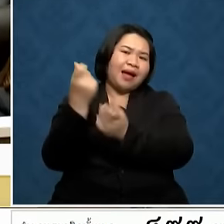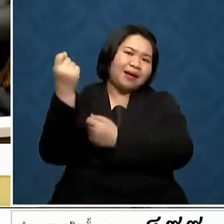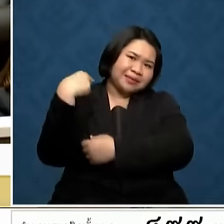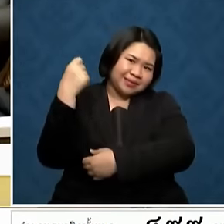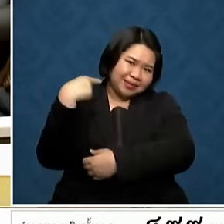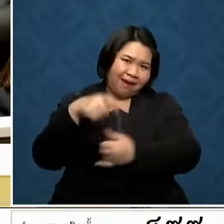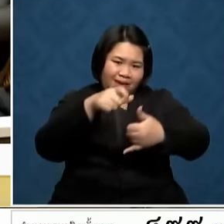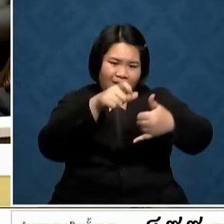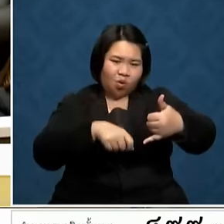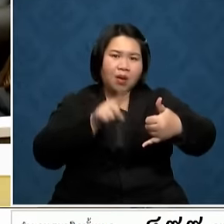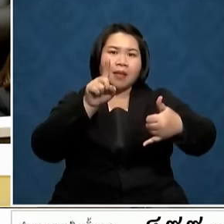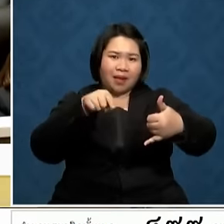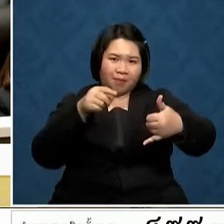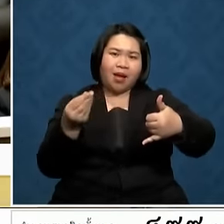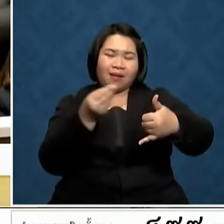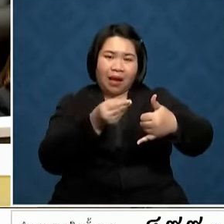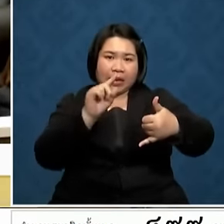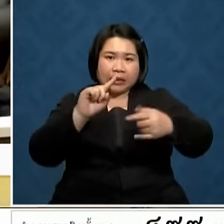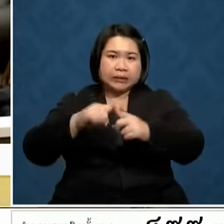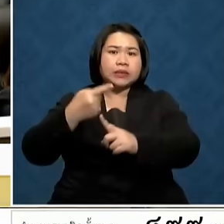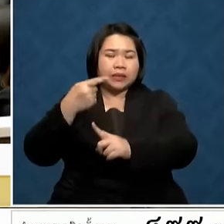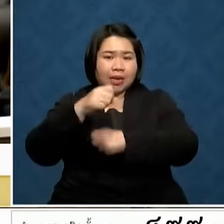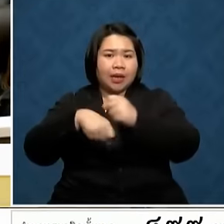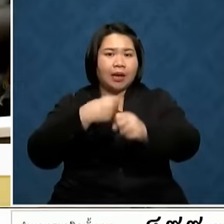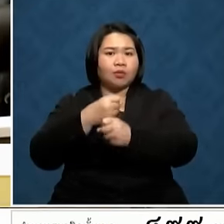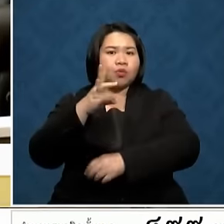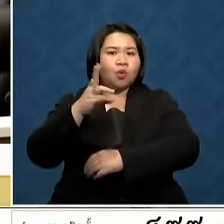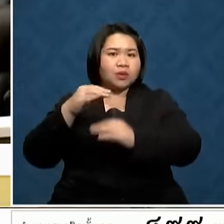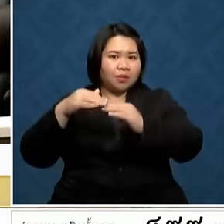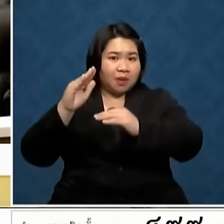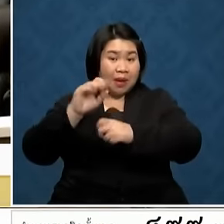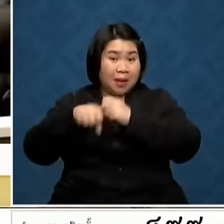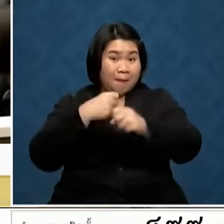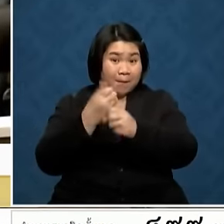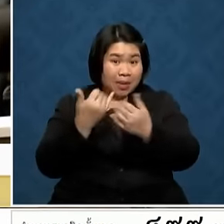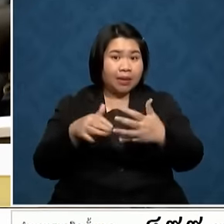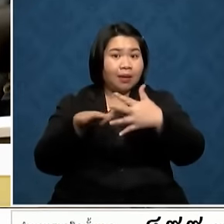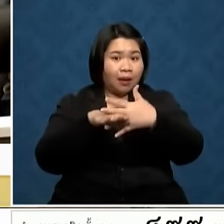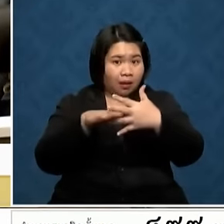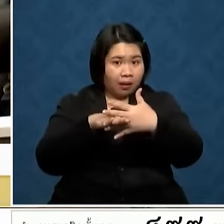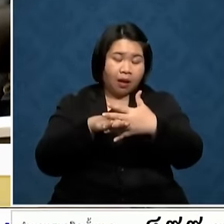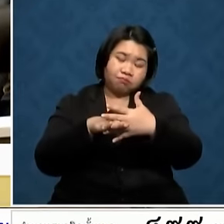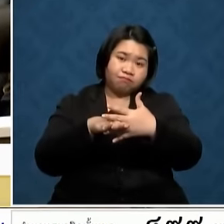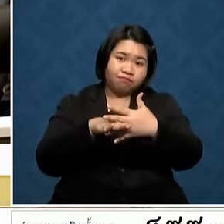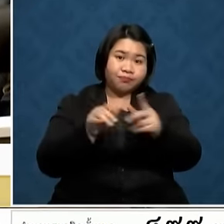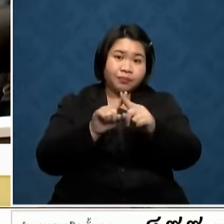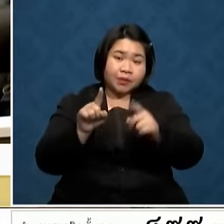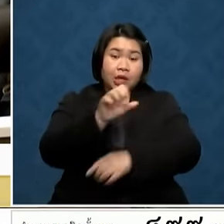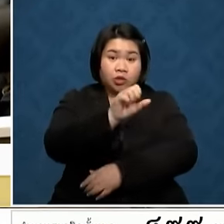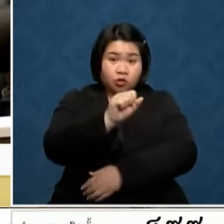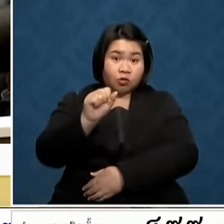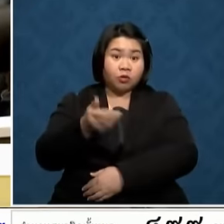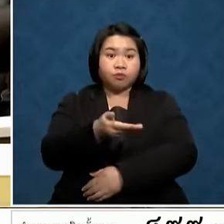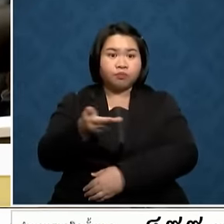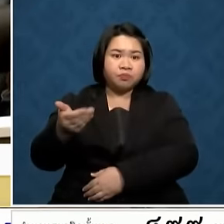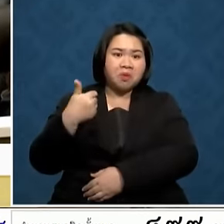เป็ 1,000 บาท ต่อคน ต่อเดือนสำรบผสขยด 60 ปขึไปทุกคนภายใกลปีนี้และถงแม้เพๆ สมาชินสมารผสแห่น